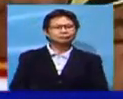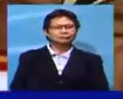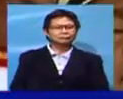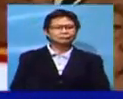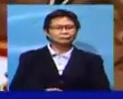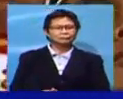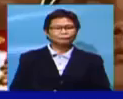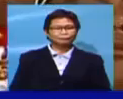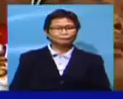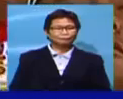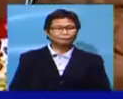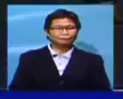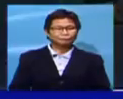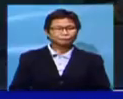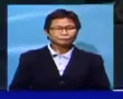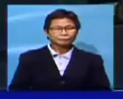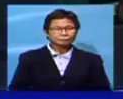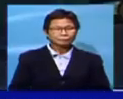mutlak